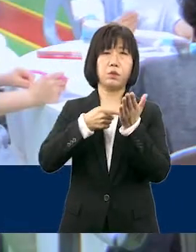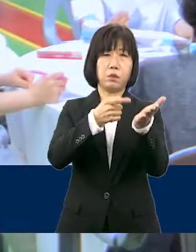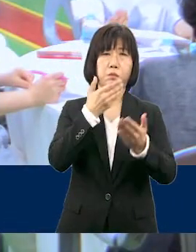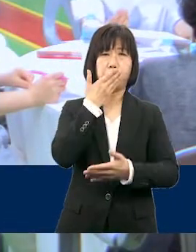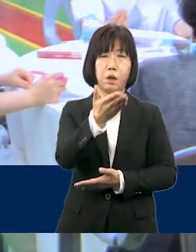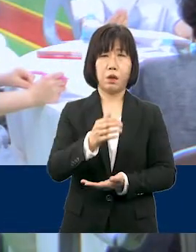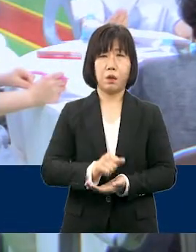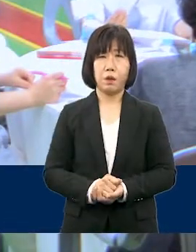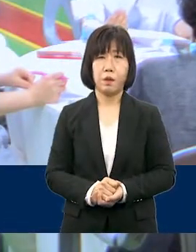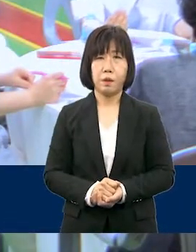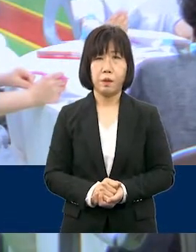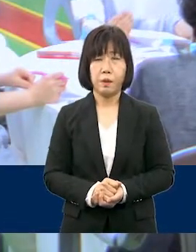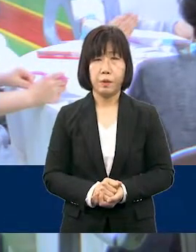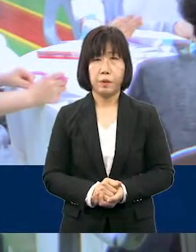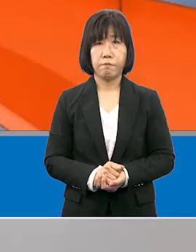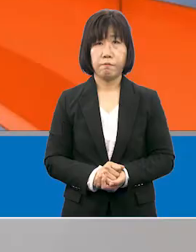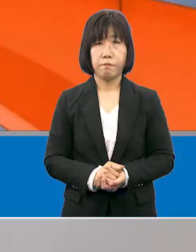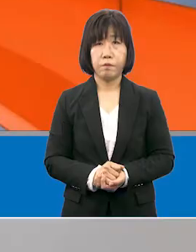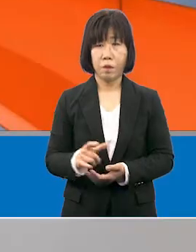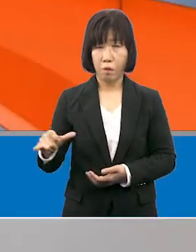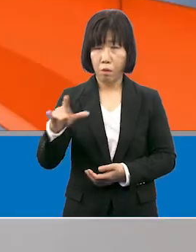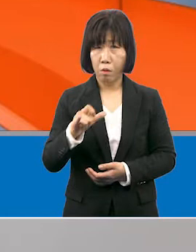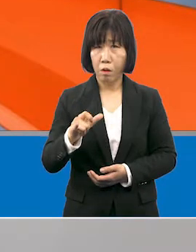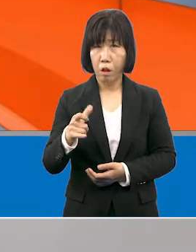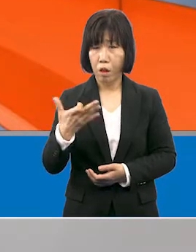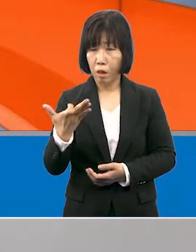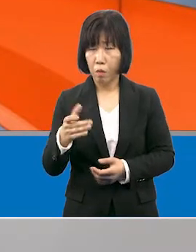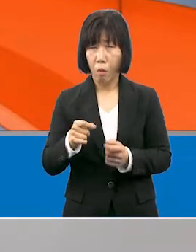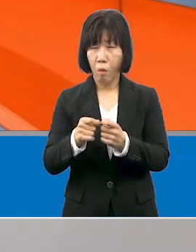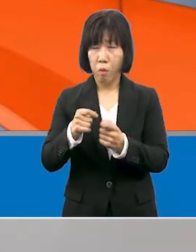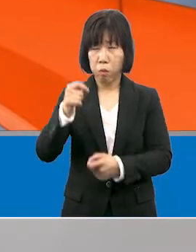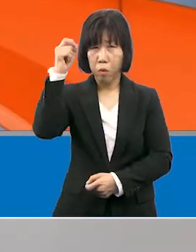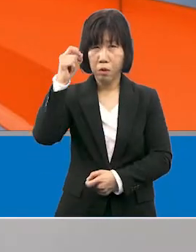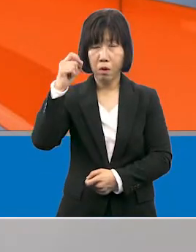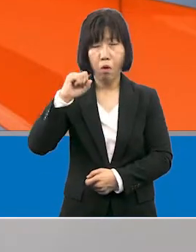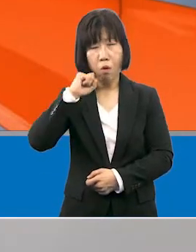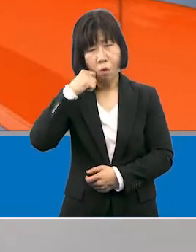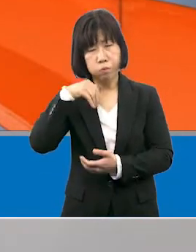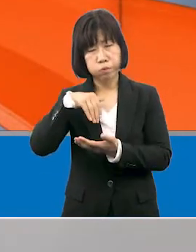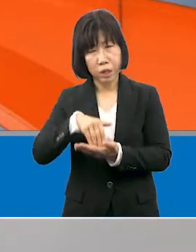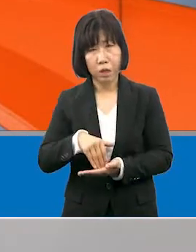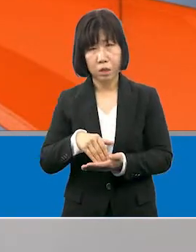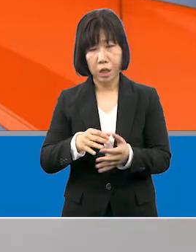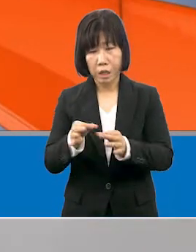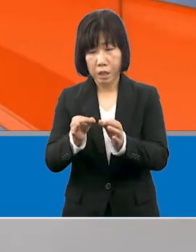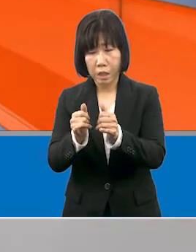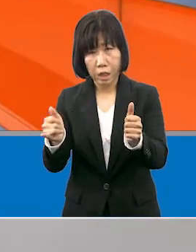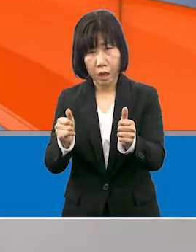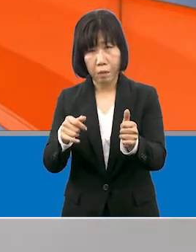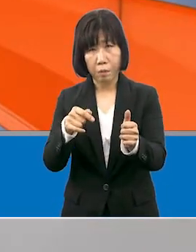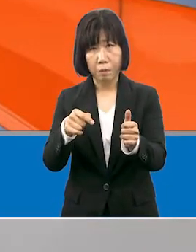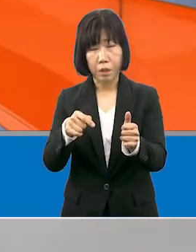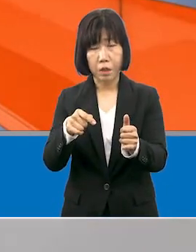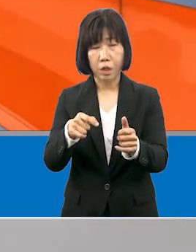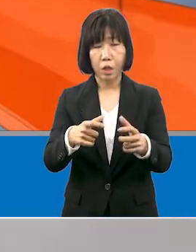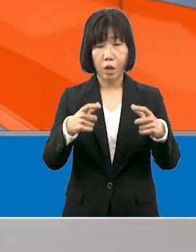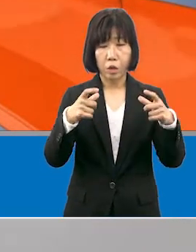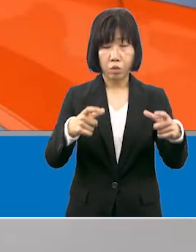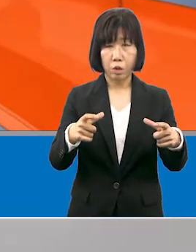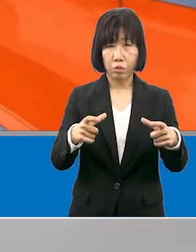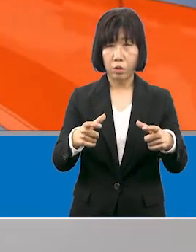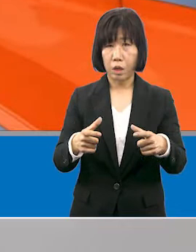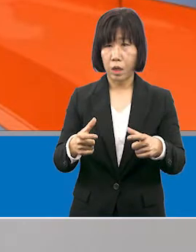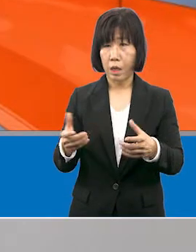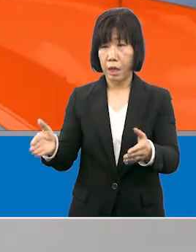신청이 가능합니다 크론 l9 장기화로 어려움이 가중되고 있는 소상공인을 위해 동대문구 가